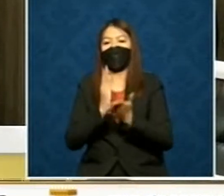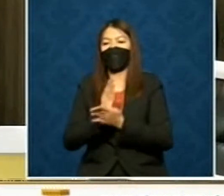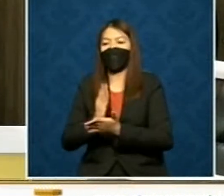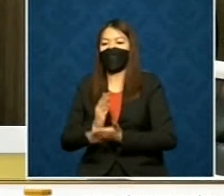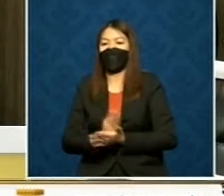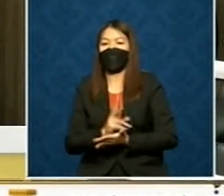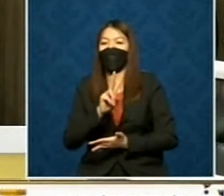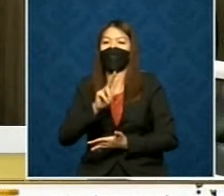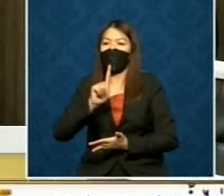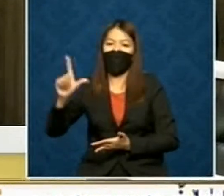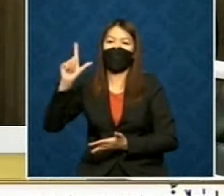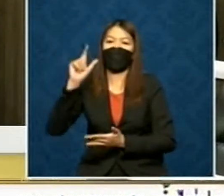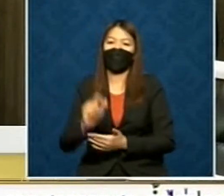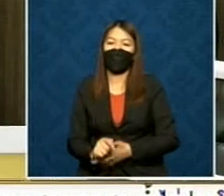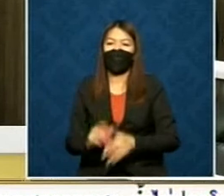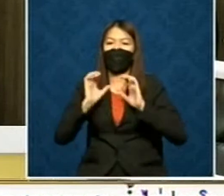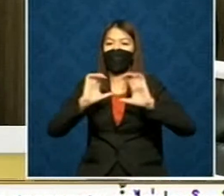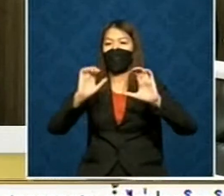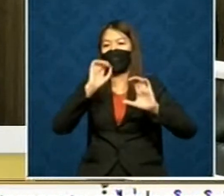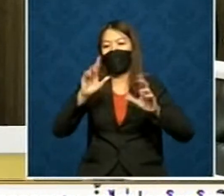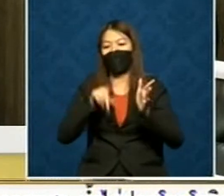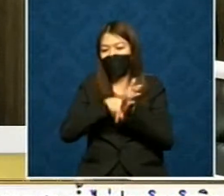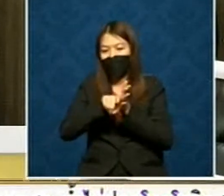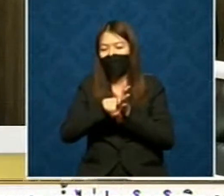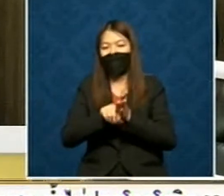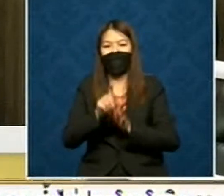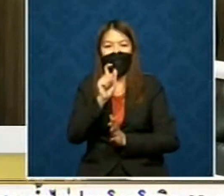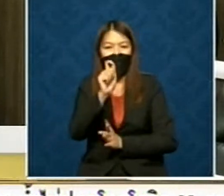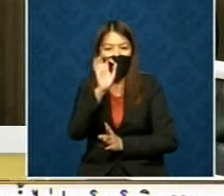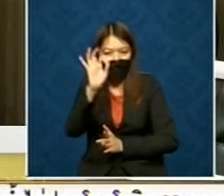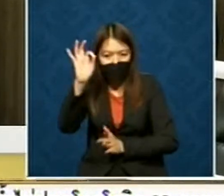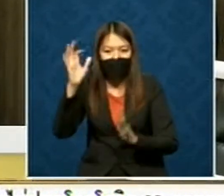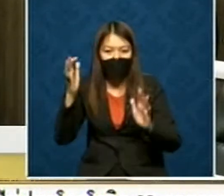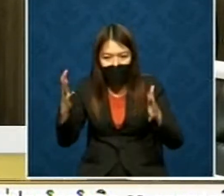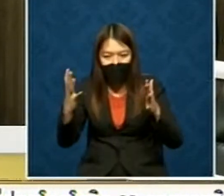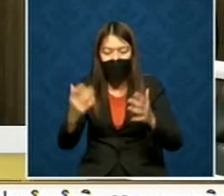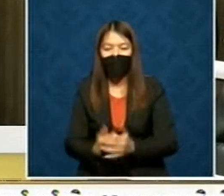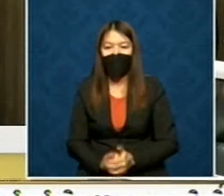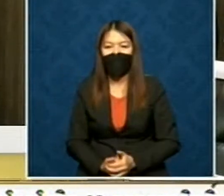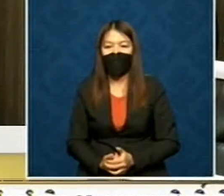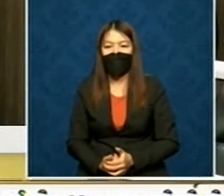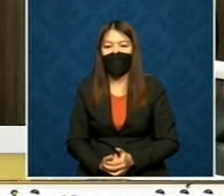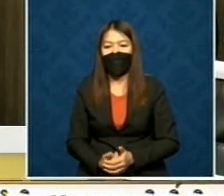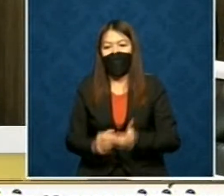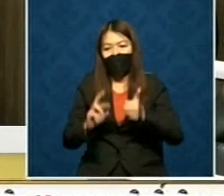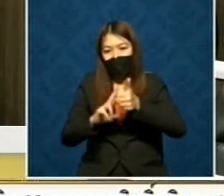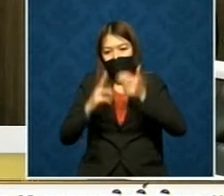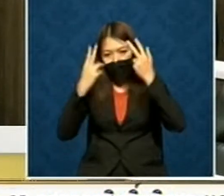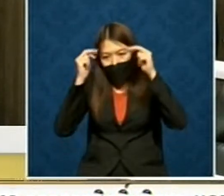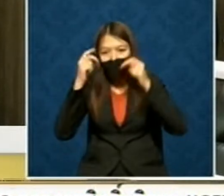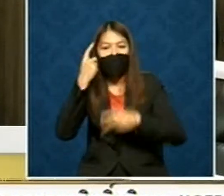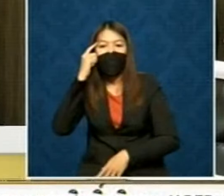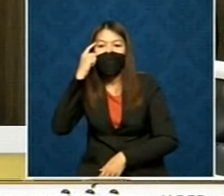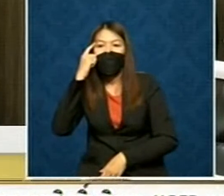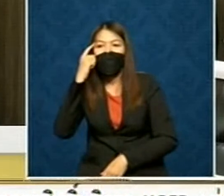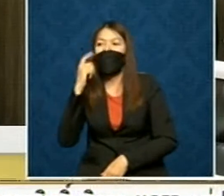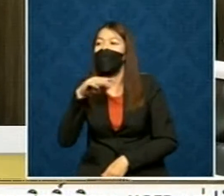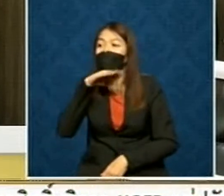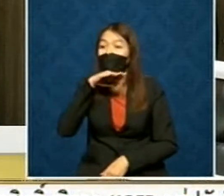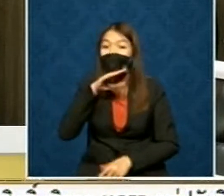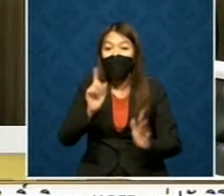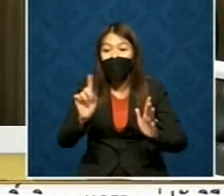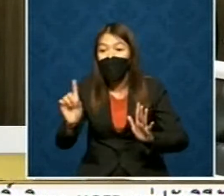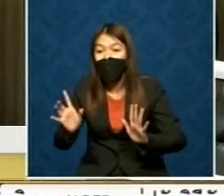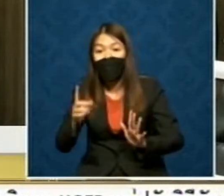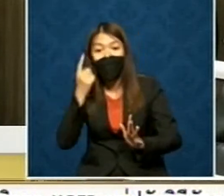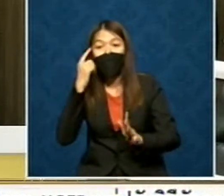รัฐบาบอกไม่มี ASFลองนายกจูลินบอกไม่รู้นายกรัฐมลตบอกหมูหายไปไหน ไปหาไ